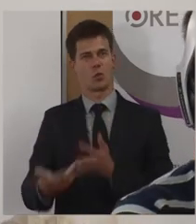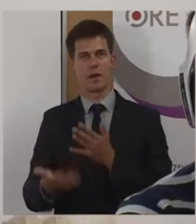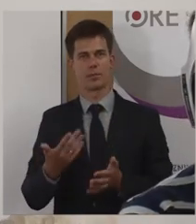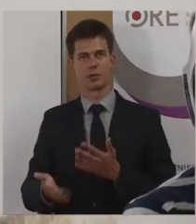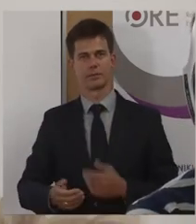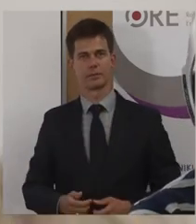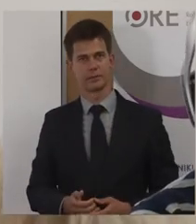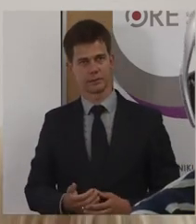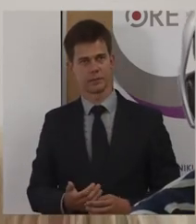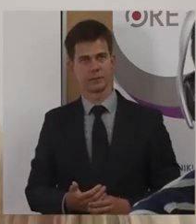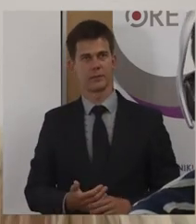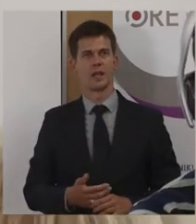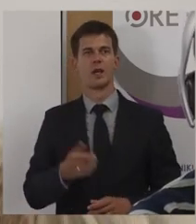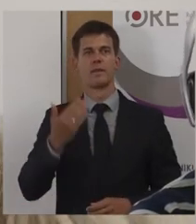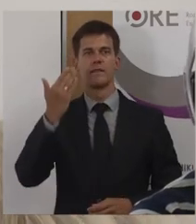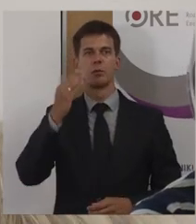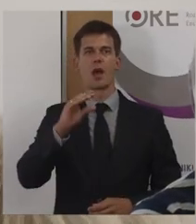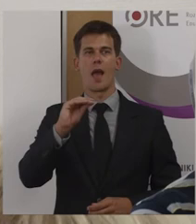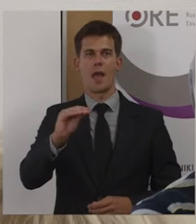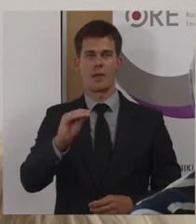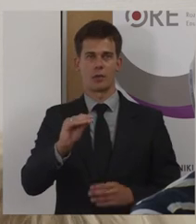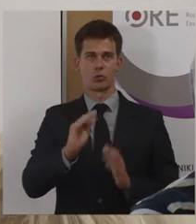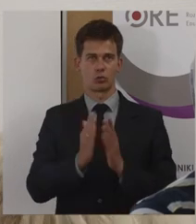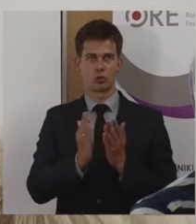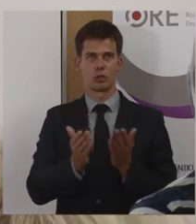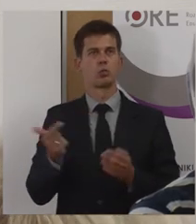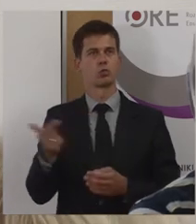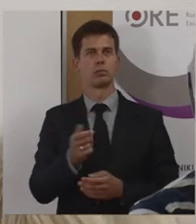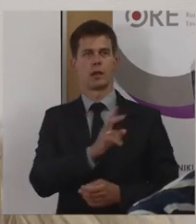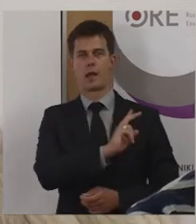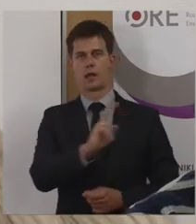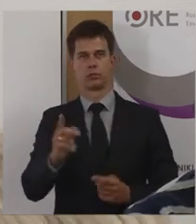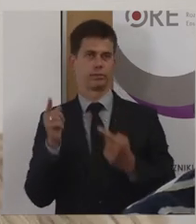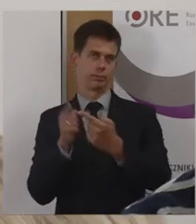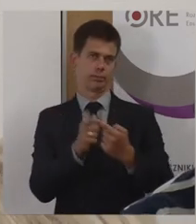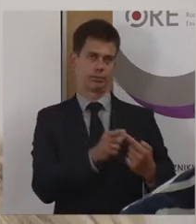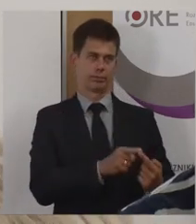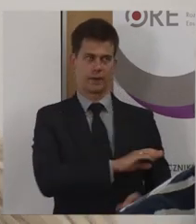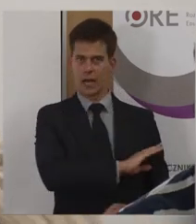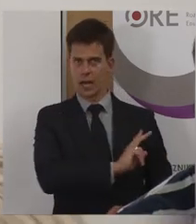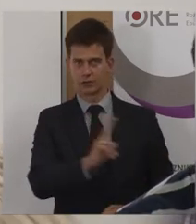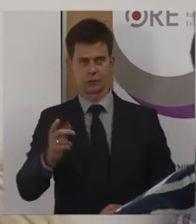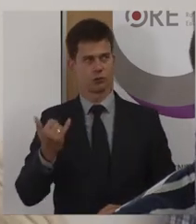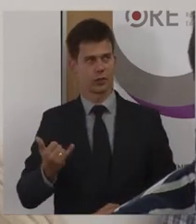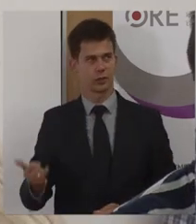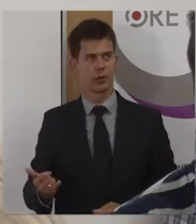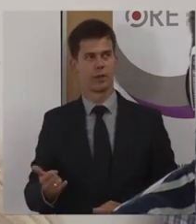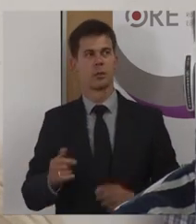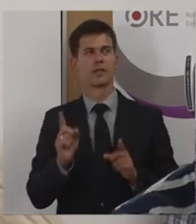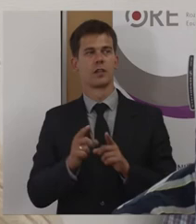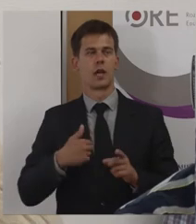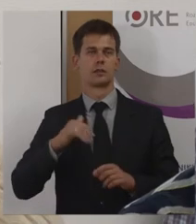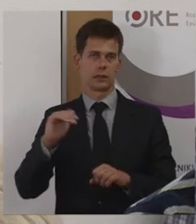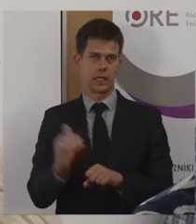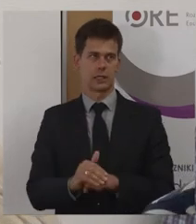że e-podręczniki mają być dostępne dla wszystkich. Tutaj już też padło i myślę, że wszyscy się z tym zgadzamy,